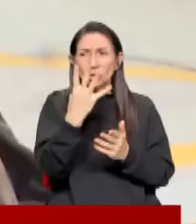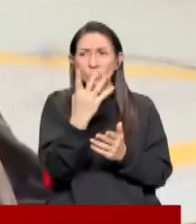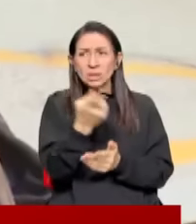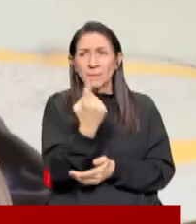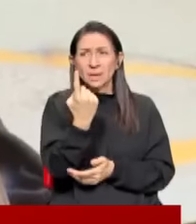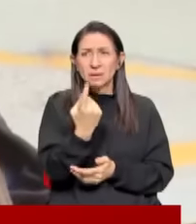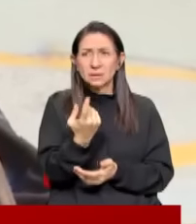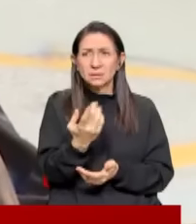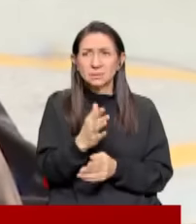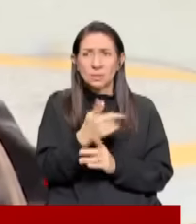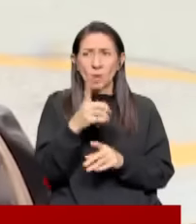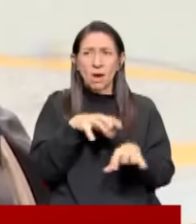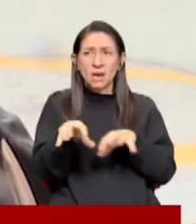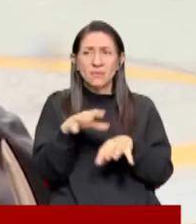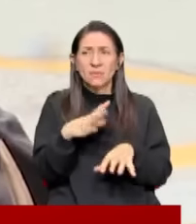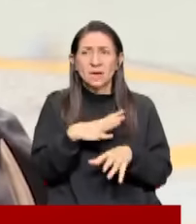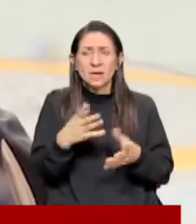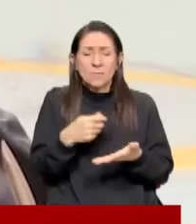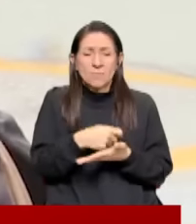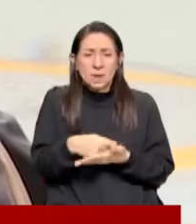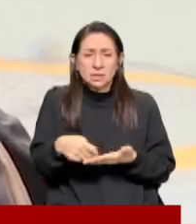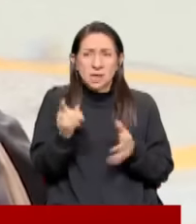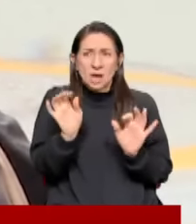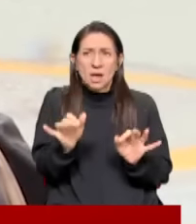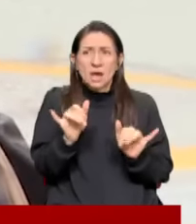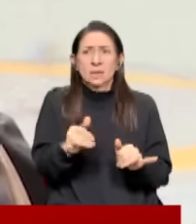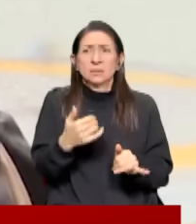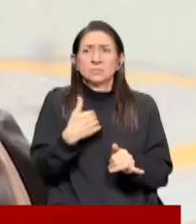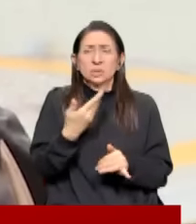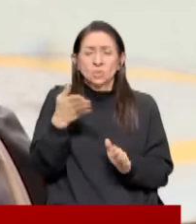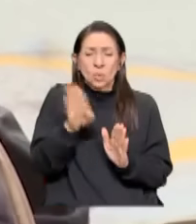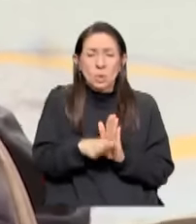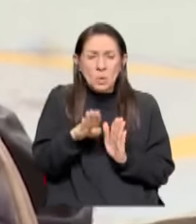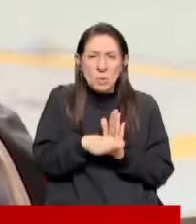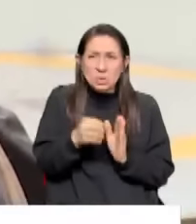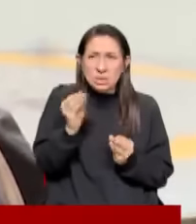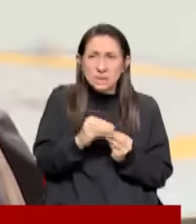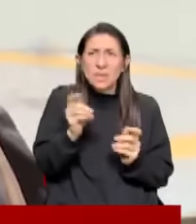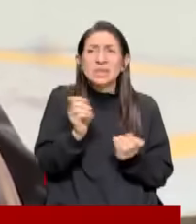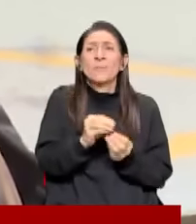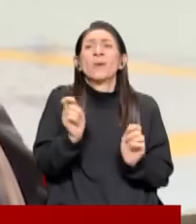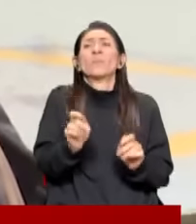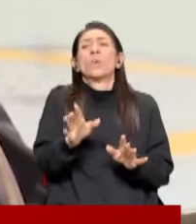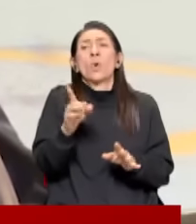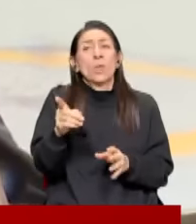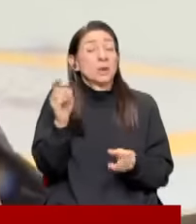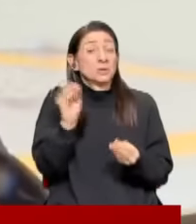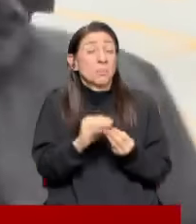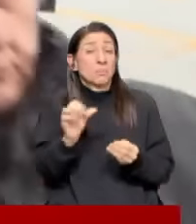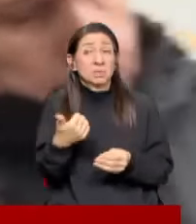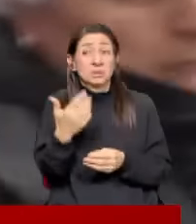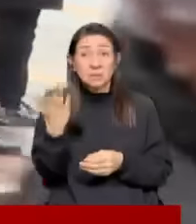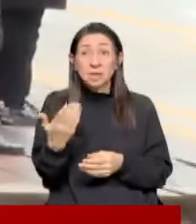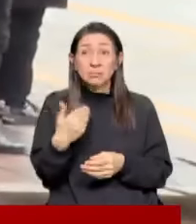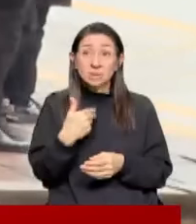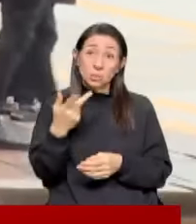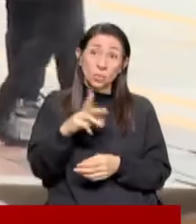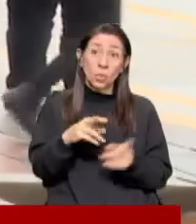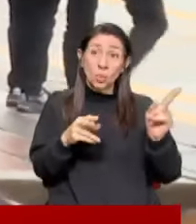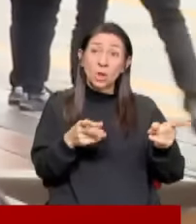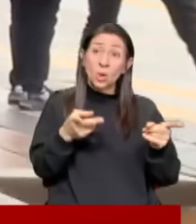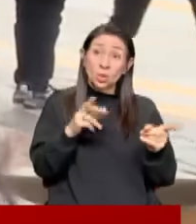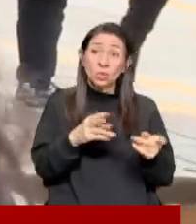biri. Niye zaten böyle bir ayrım var ki? Zaten maaşlarda da öyle. Bize çok düşük zam yapılıyor. Hatta yapılmıyor. Onlara çok yapılıyor. Biz ölüyoruz,